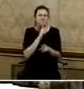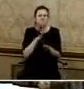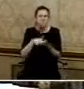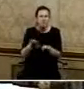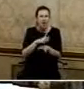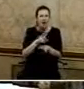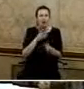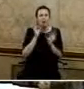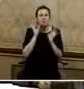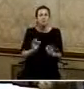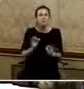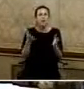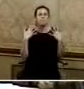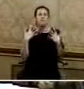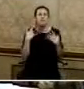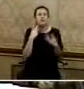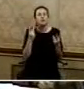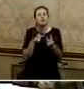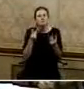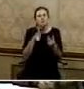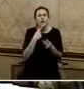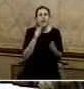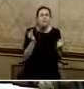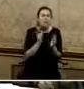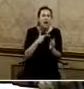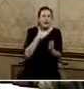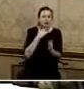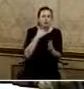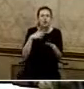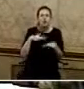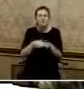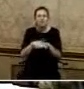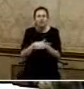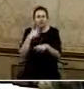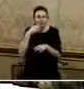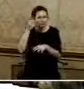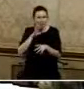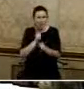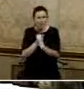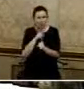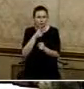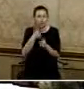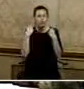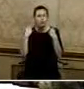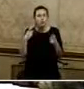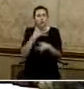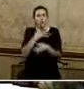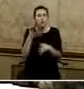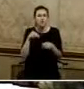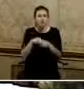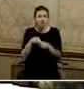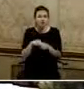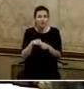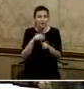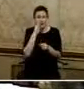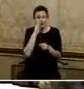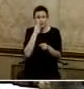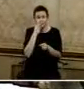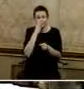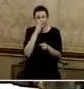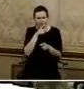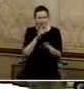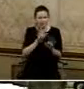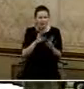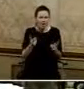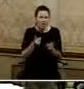okolo, nemaju pravog parka i slično, premale škole, infrastruktura koja ne podržava toliko stanova i tome